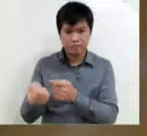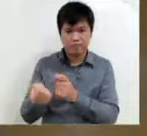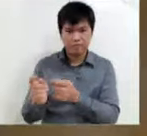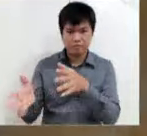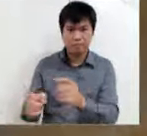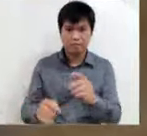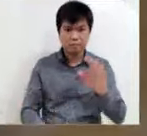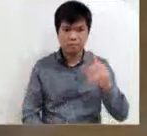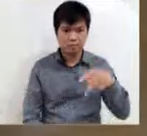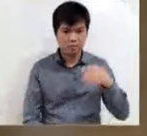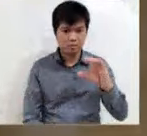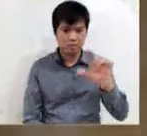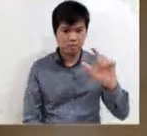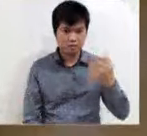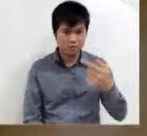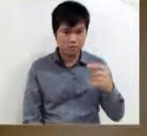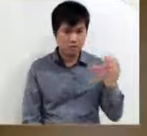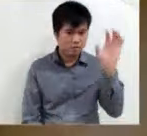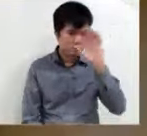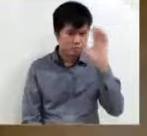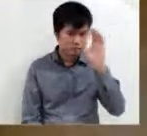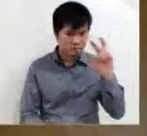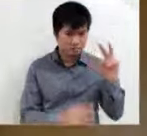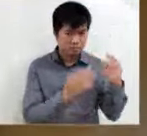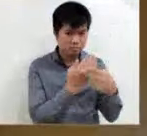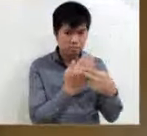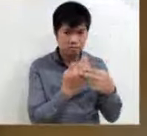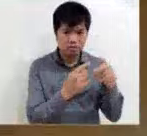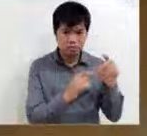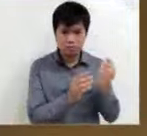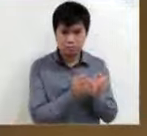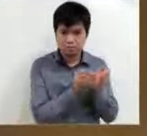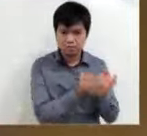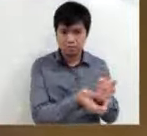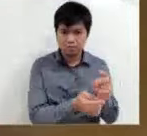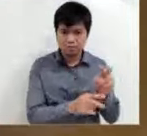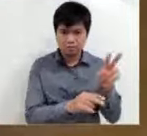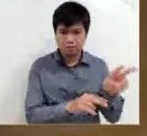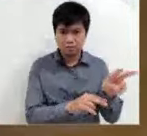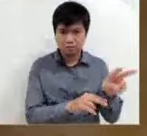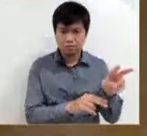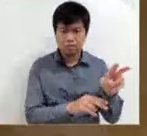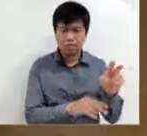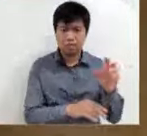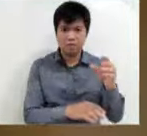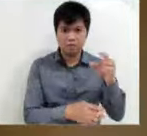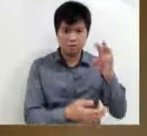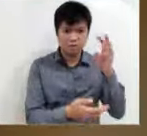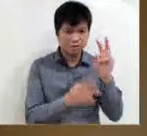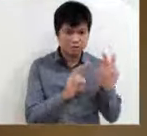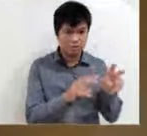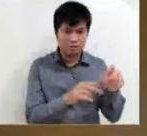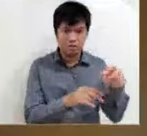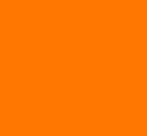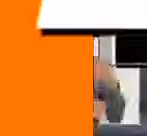ang barko. Huli raw ito nakita sa Cebu Strait sa Mindanao. Kausap na rin daw nila ang gobyerno ng